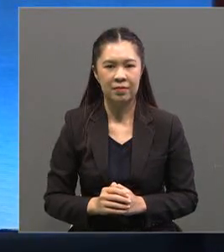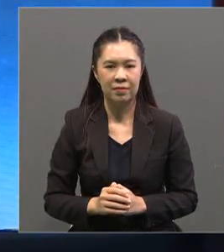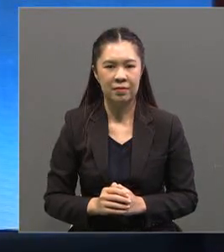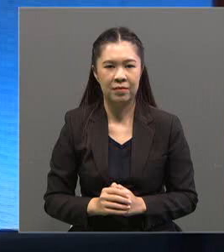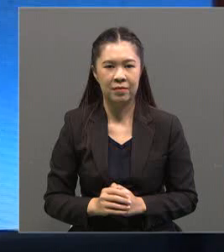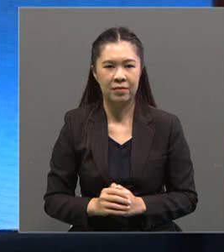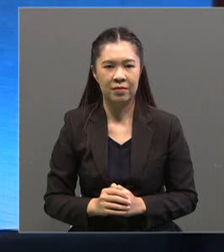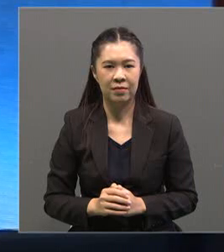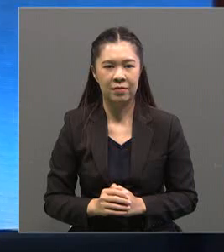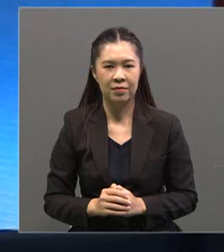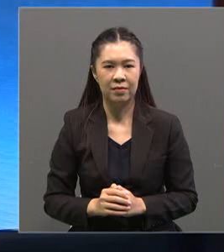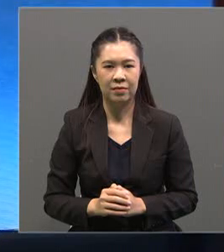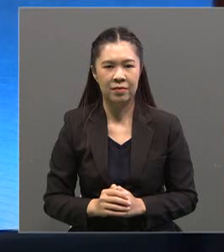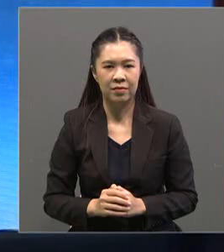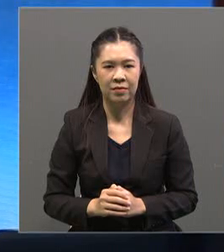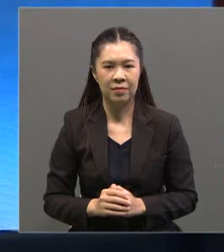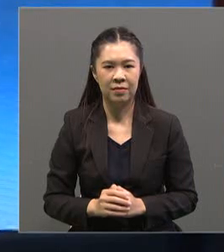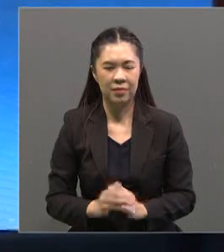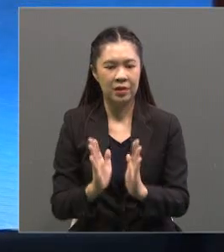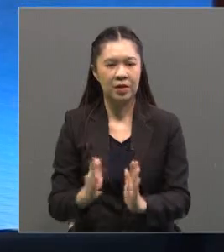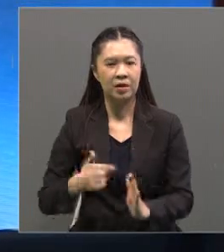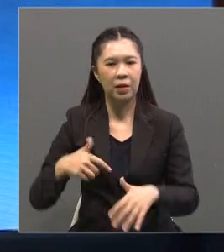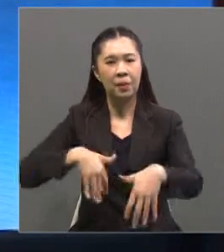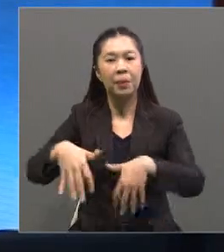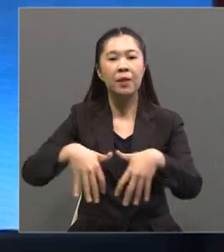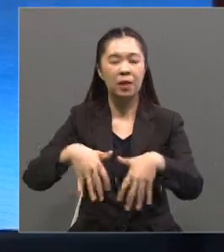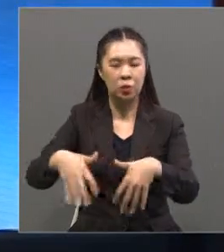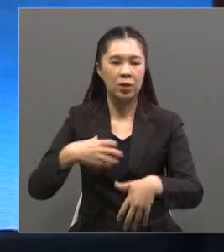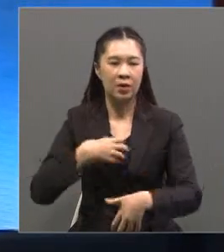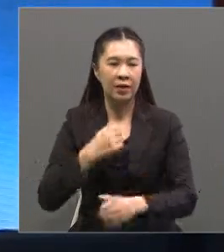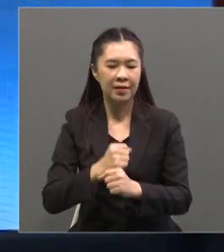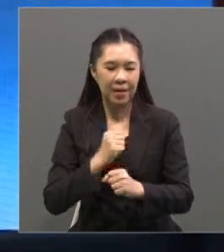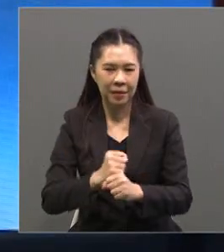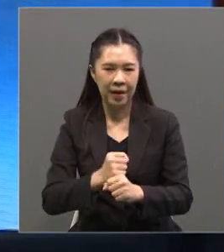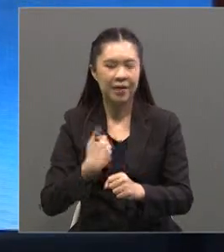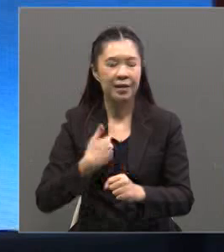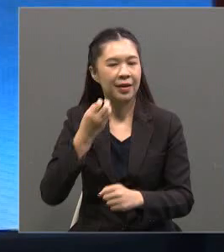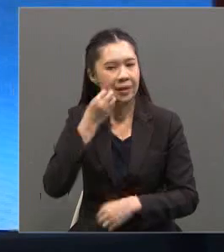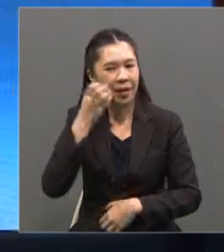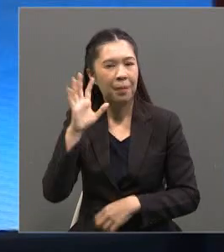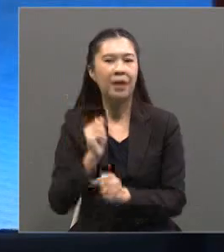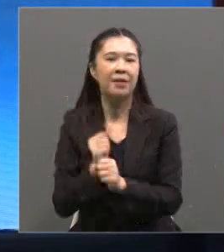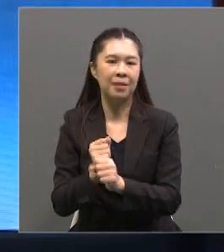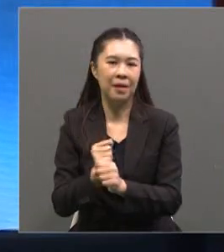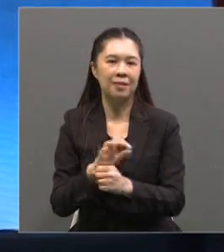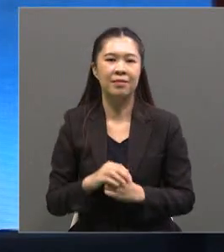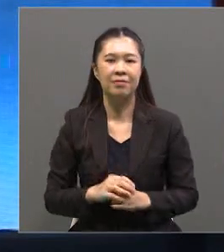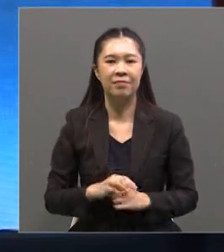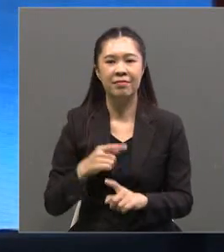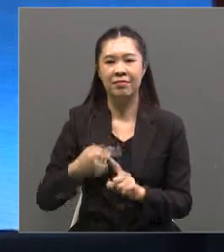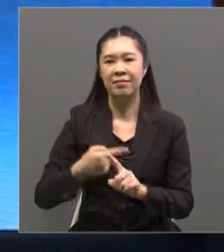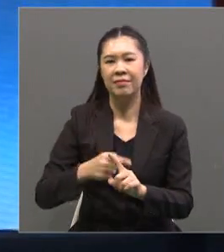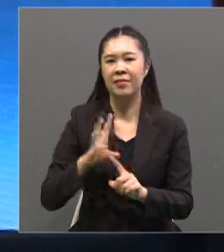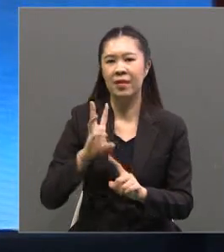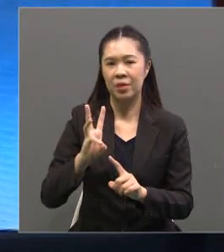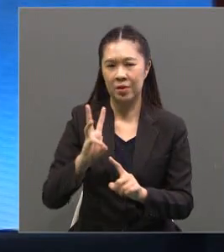ที่มีที่มาไปทำงานในหัวเมืองใหญ่ๆกลับไปอยู่บ้านบ้างกลับไปจับจ่ายใช้สอยบ้างนะครับกลับไป มีเวลาตั้ง6เดือนคงจะมีเวลากลับ